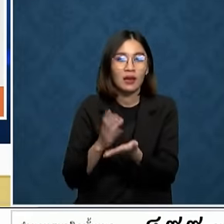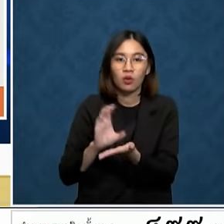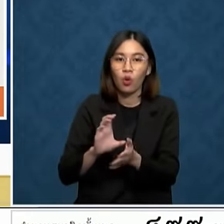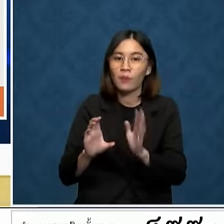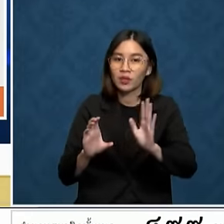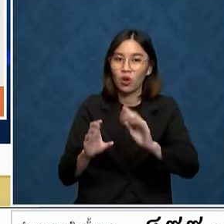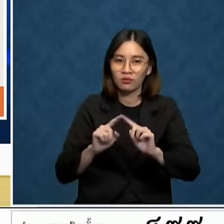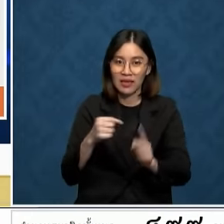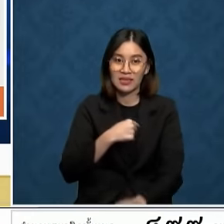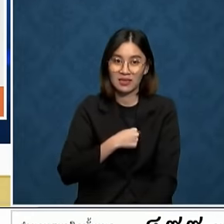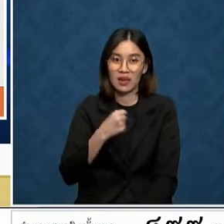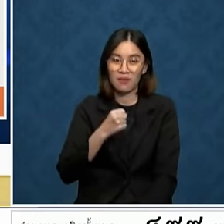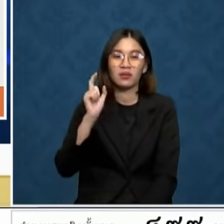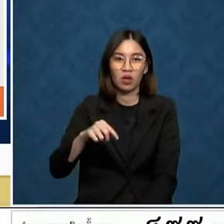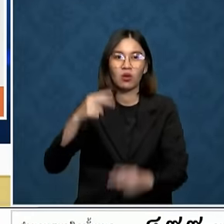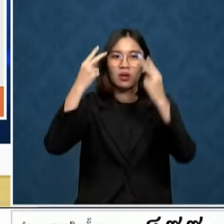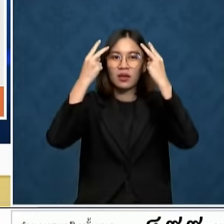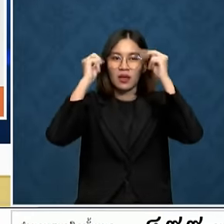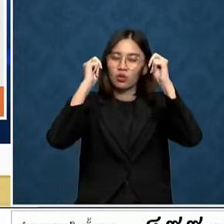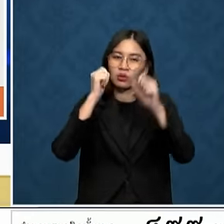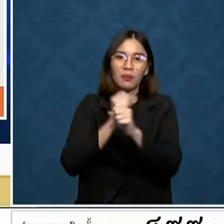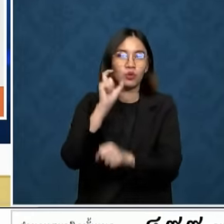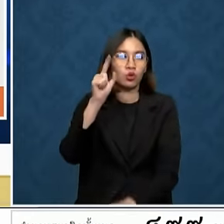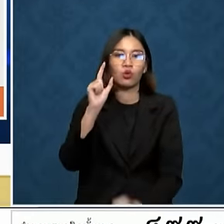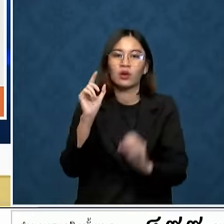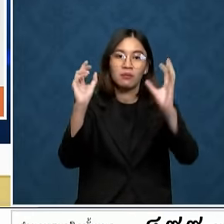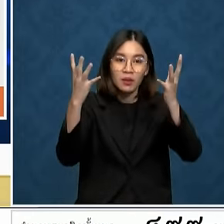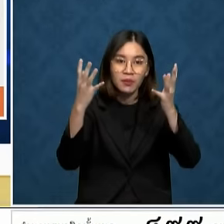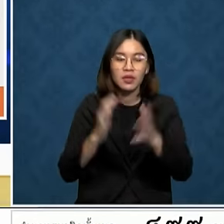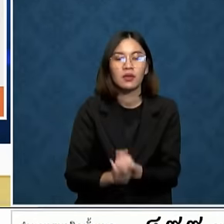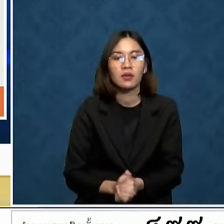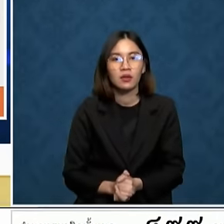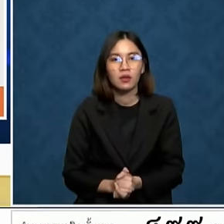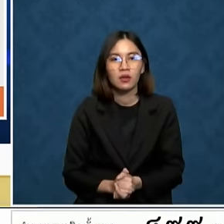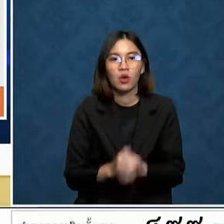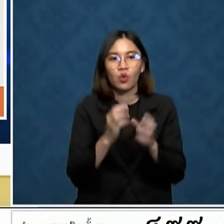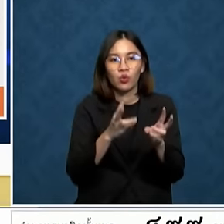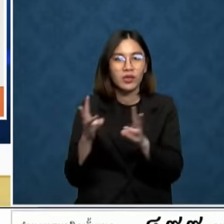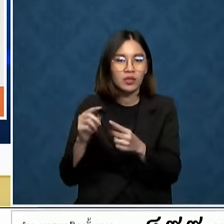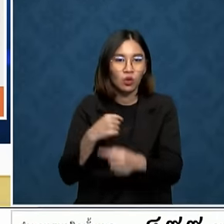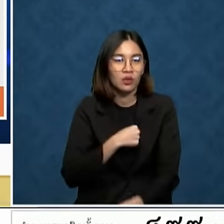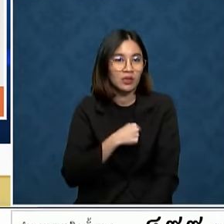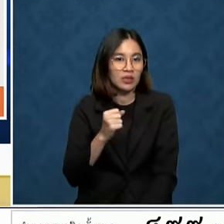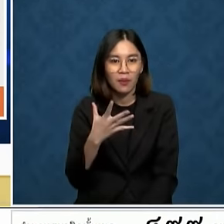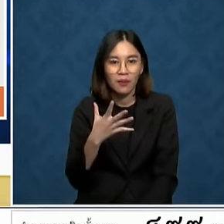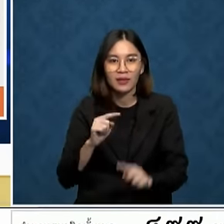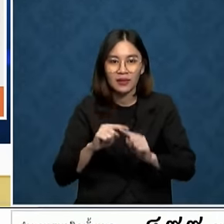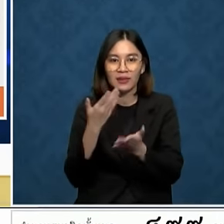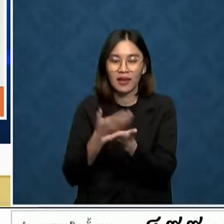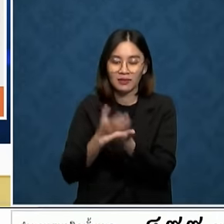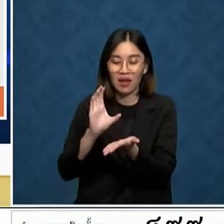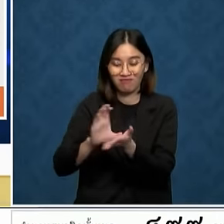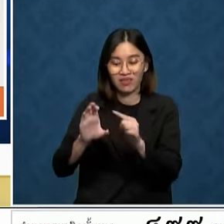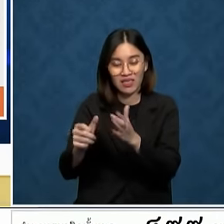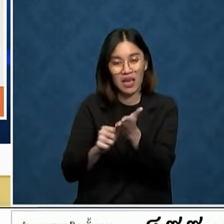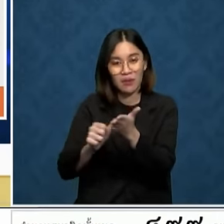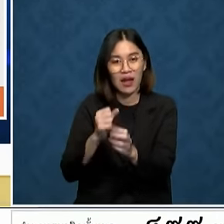แตตใช้ความกลาหารแลเด็ขาดทานนายกก็ไมเรงทำพอจะเปวธีทไมต้องอาศัคามกาหาร แต่สามารใช้เงินแ้ปัห